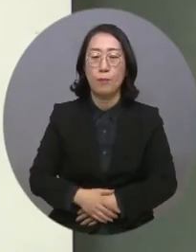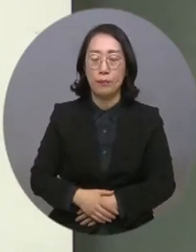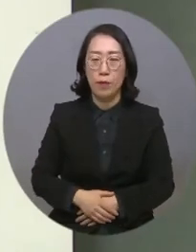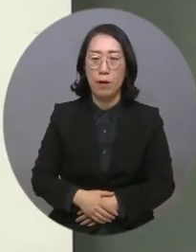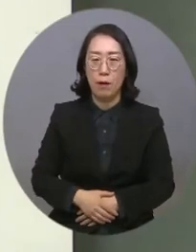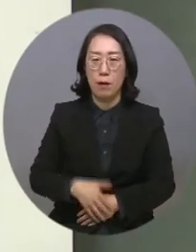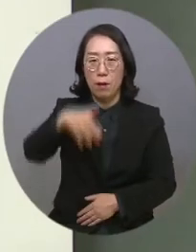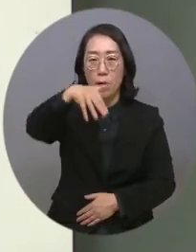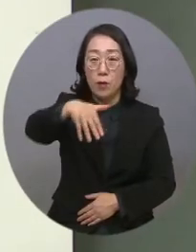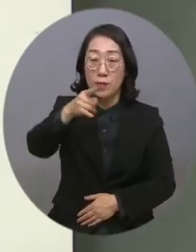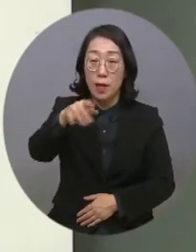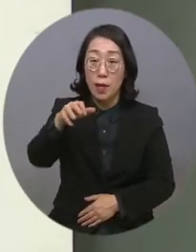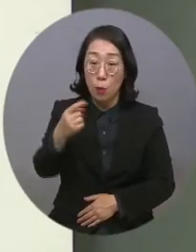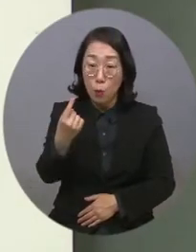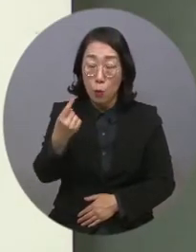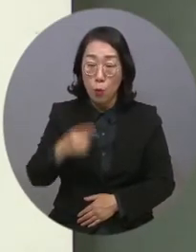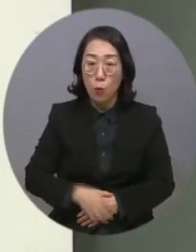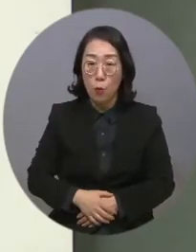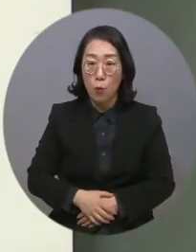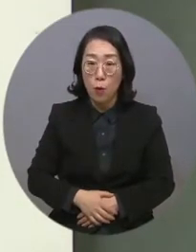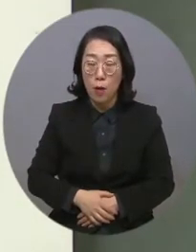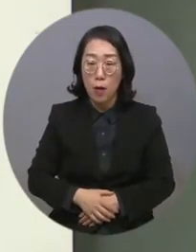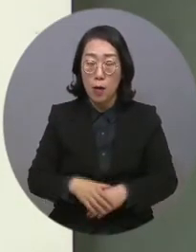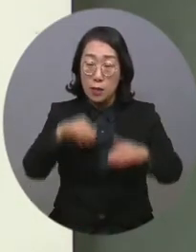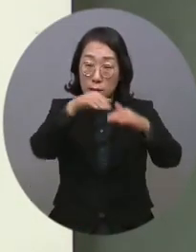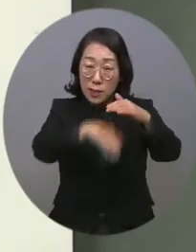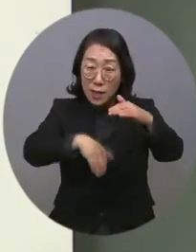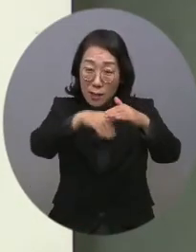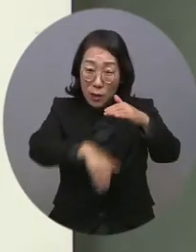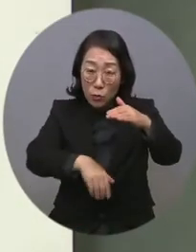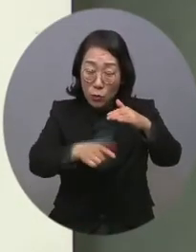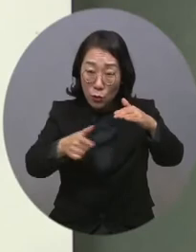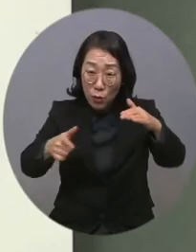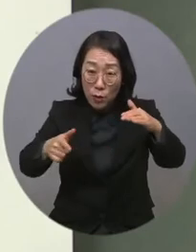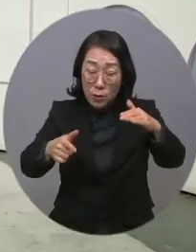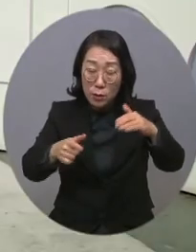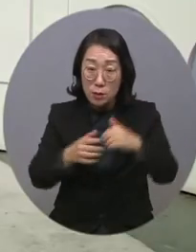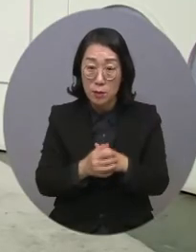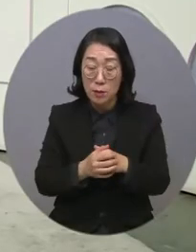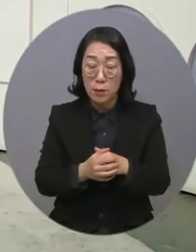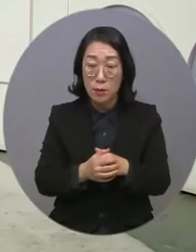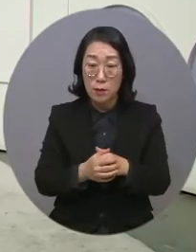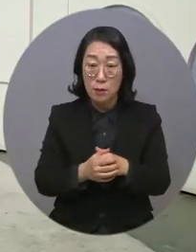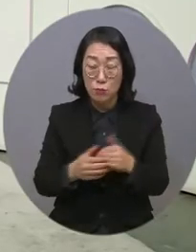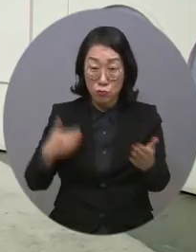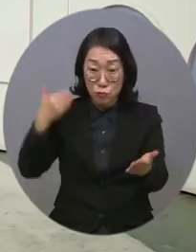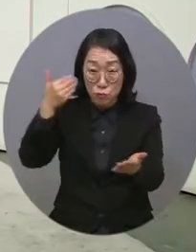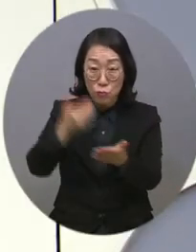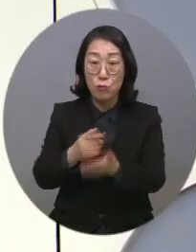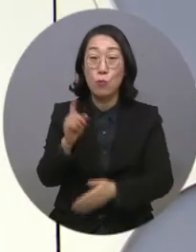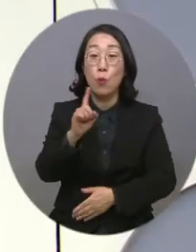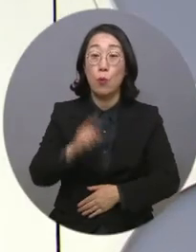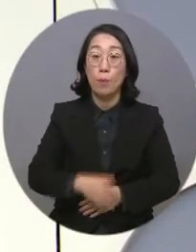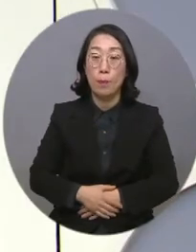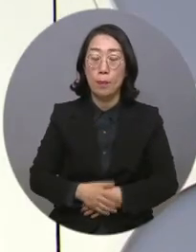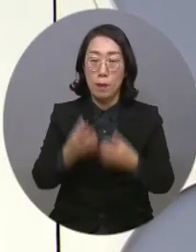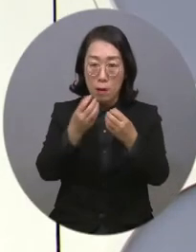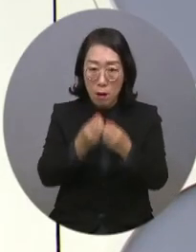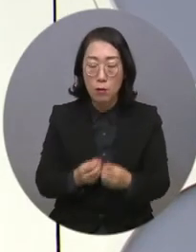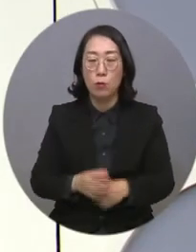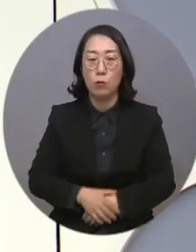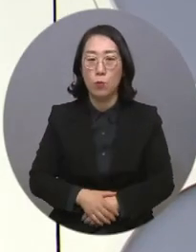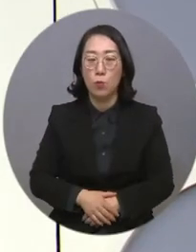그러면 체코의 지하자원이 엄청 풍부하다는 말씀이에요. 예, 예, 예. 주로 어떤 지하자원? 뭐 여러 가지